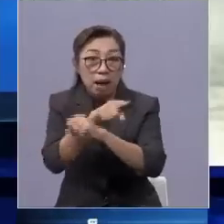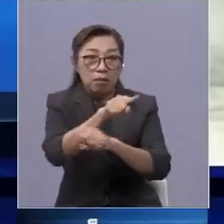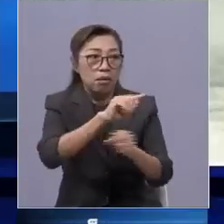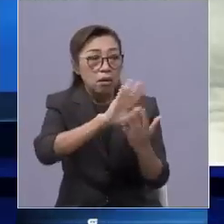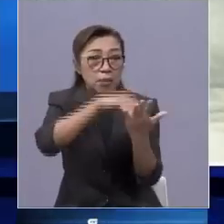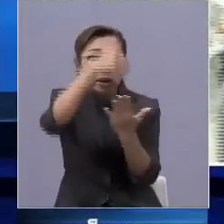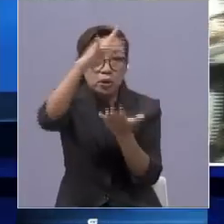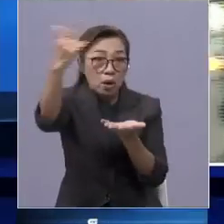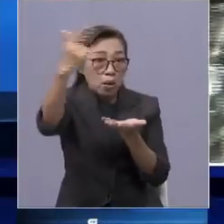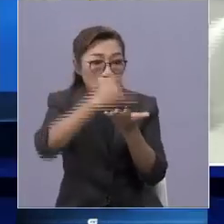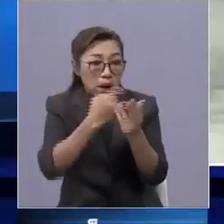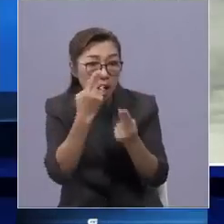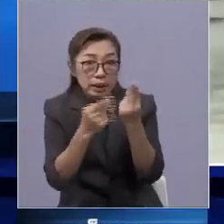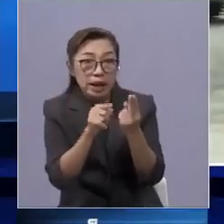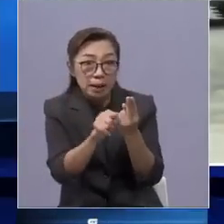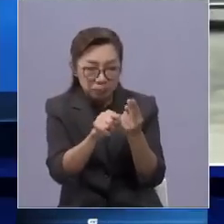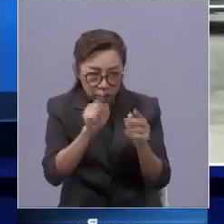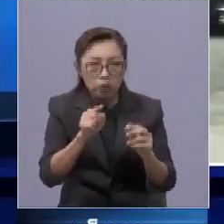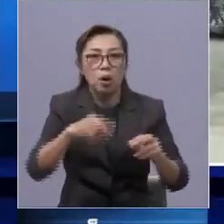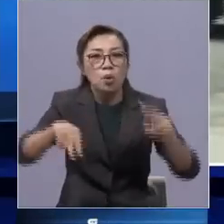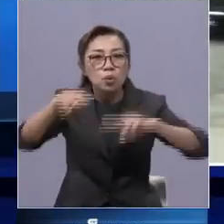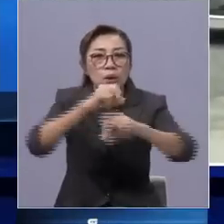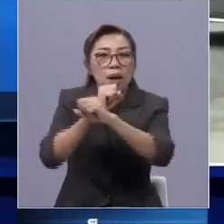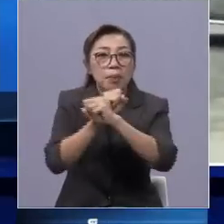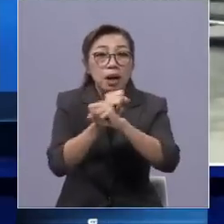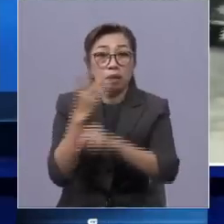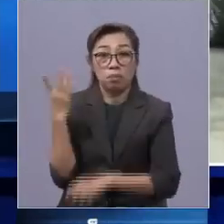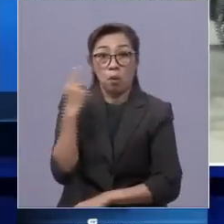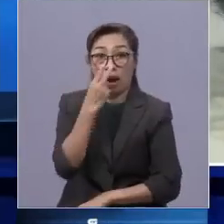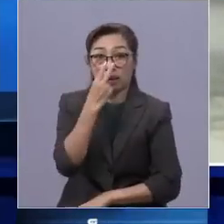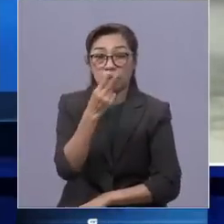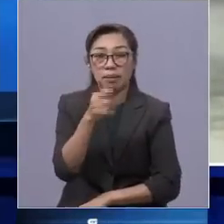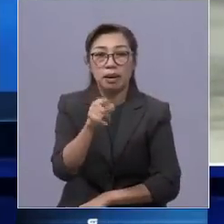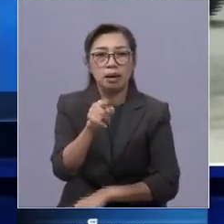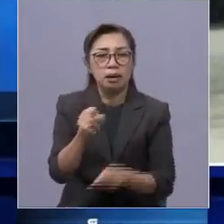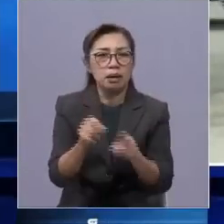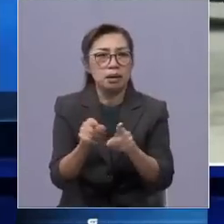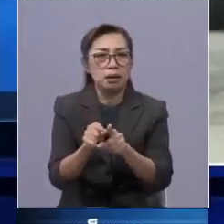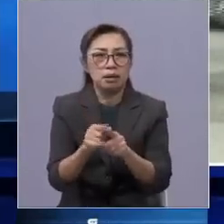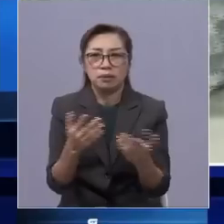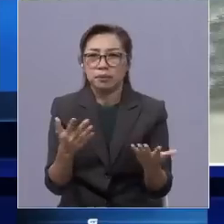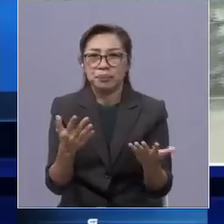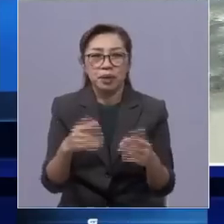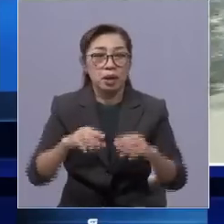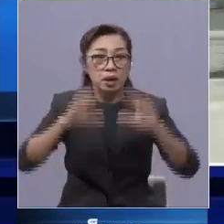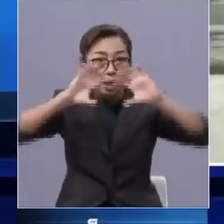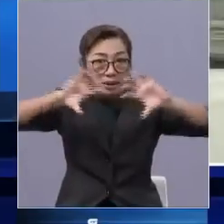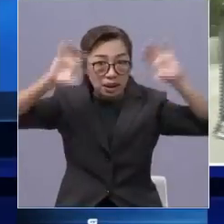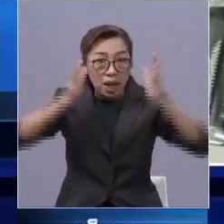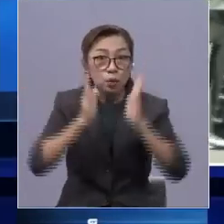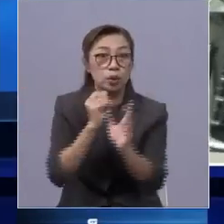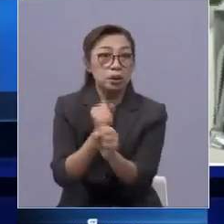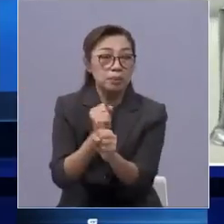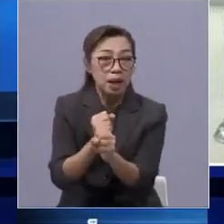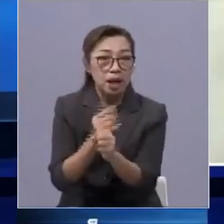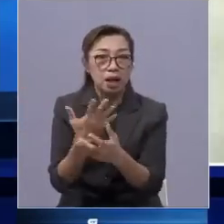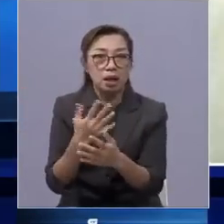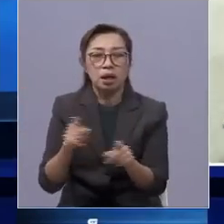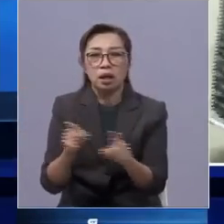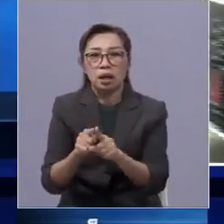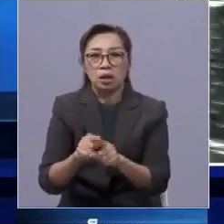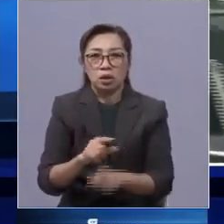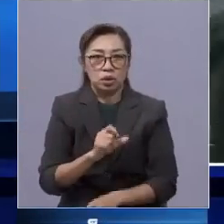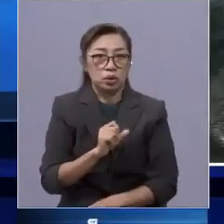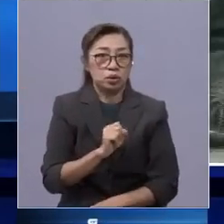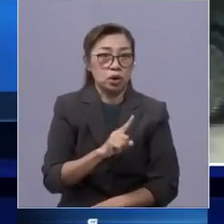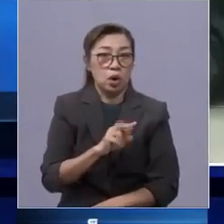ายงานข่าวเนี่ยภาพที่เราเห็นเมื่อวานนี ้ ในบรรยากาศที่มีของข้าราชการหรือว่าทางสรพ.หน่วยนี้เนี่ยที่เ